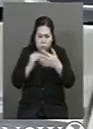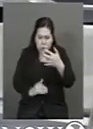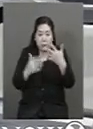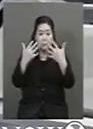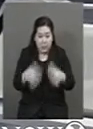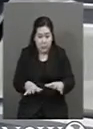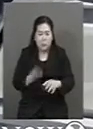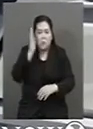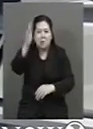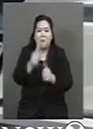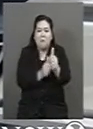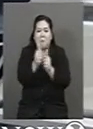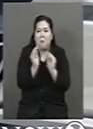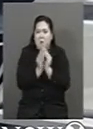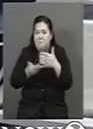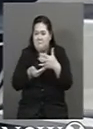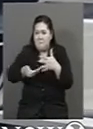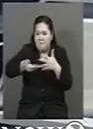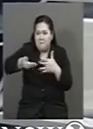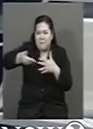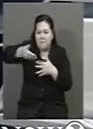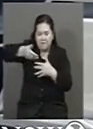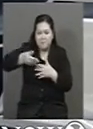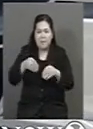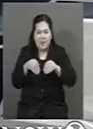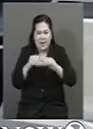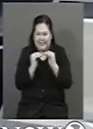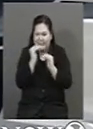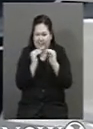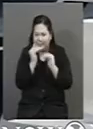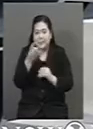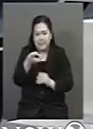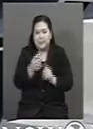นี้ตามหลังผู้นำห่างไกลขึ้นครับเป็น4โศกลุ้นกันกับการแข่ง